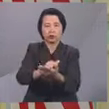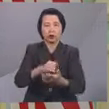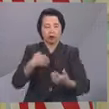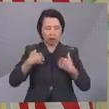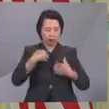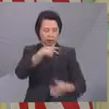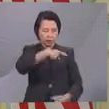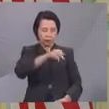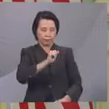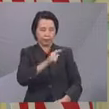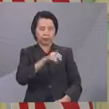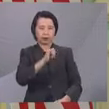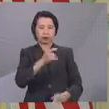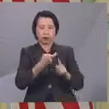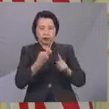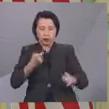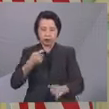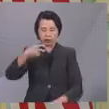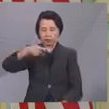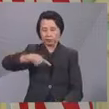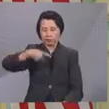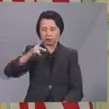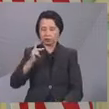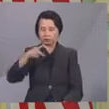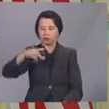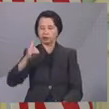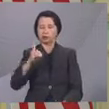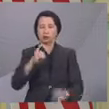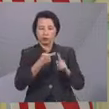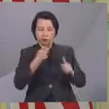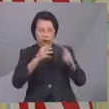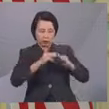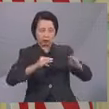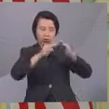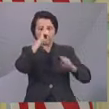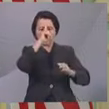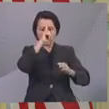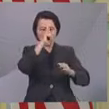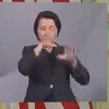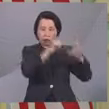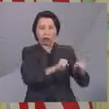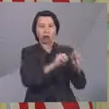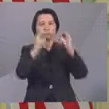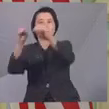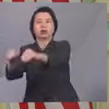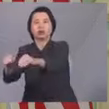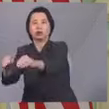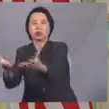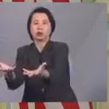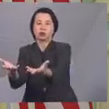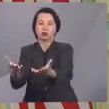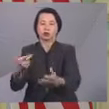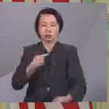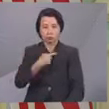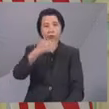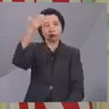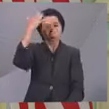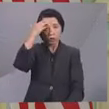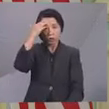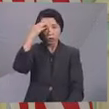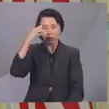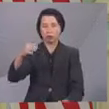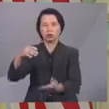parti daripada PKPD, Jalan Masjid India. Dan seperti kita tahu, di